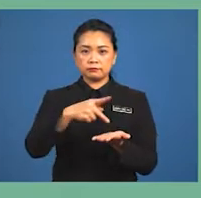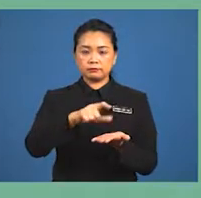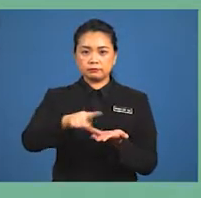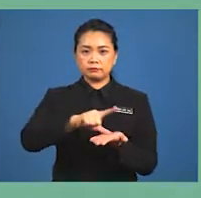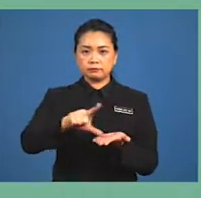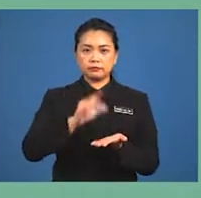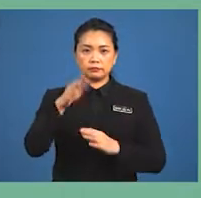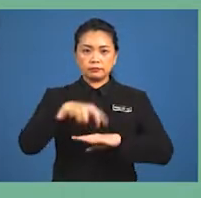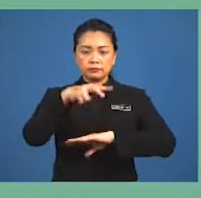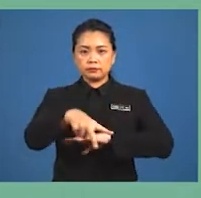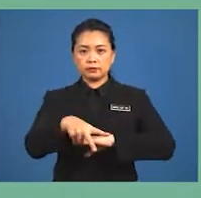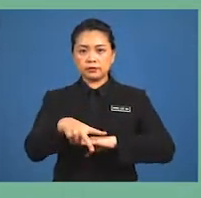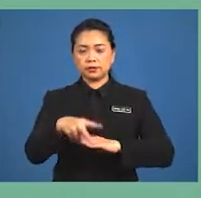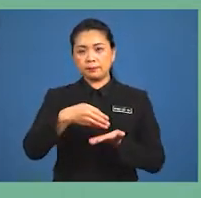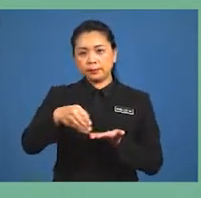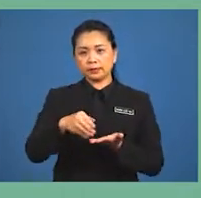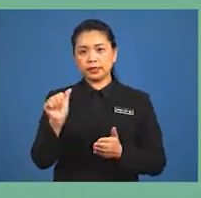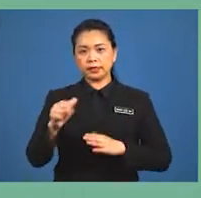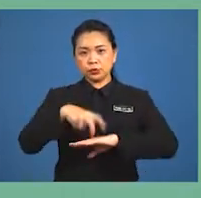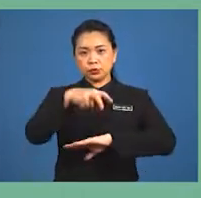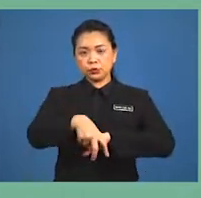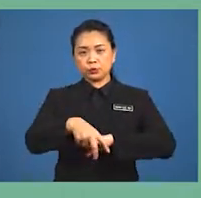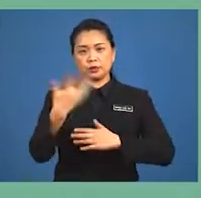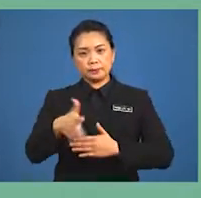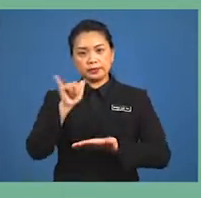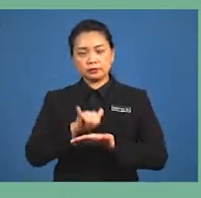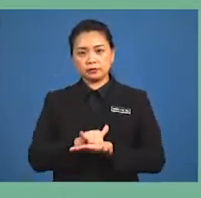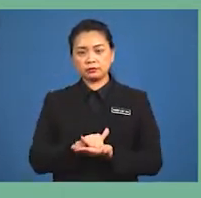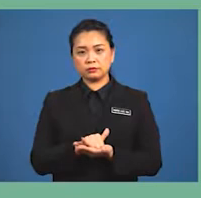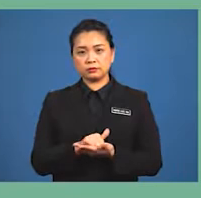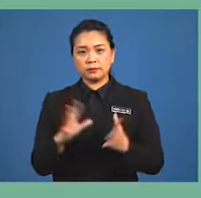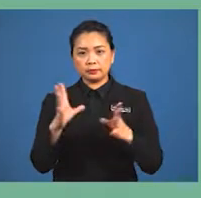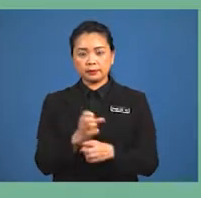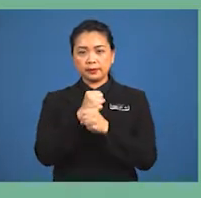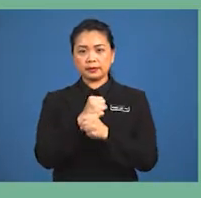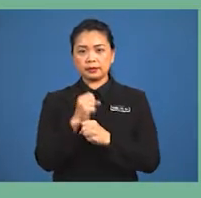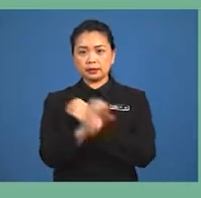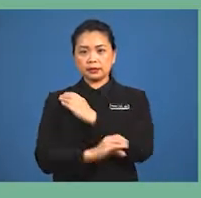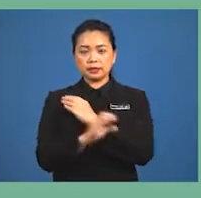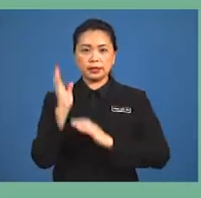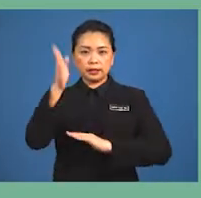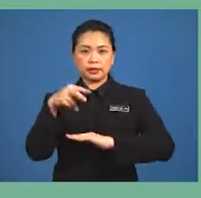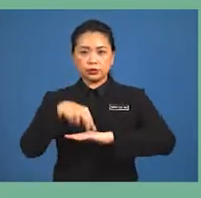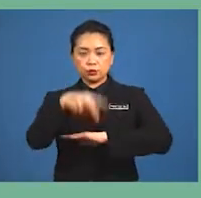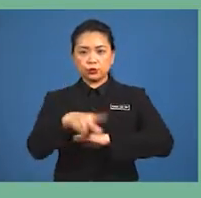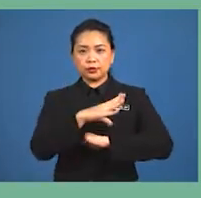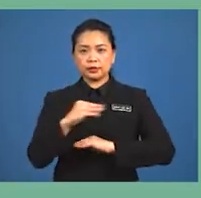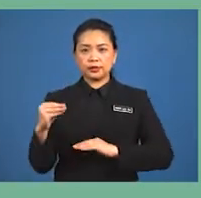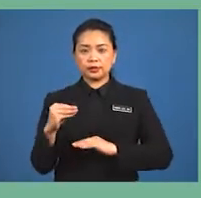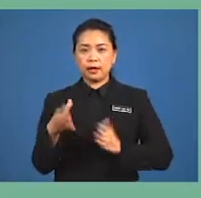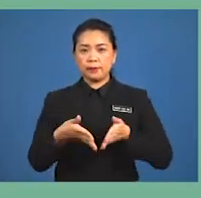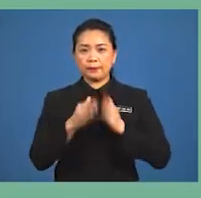menurun dan perbelanjaan aggregate menurun. Seterusnya, pendapatan negara akan menurun